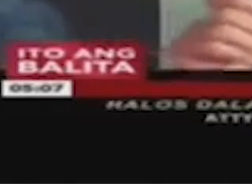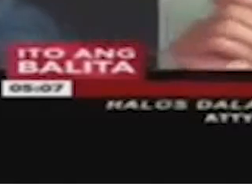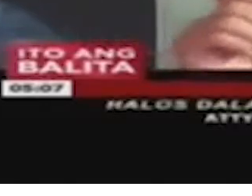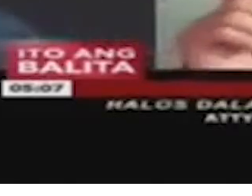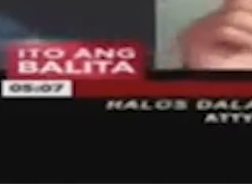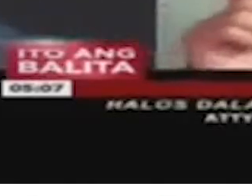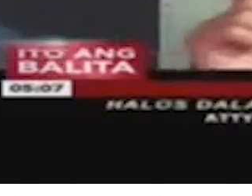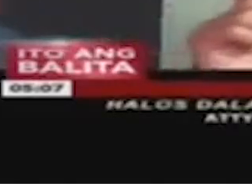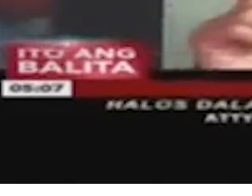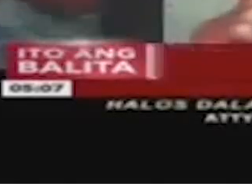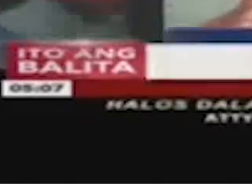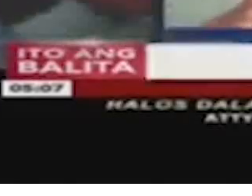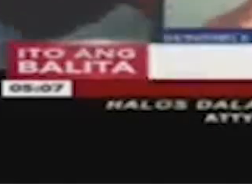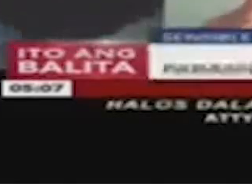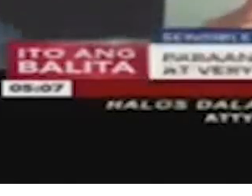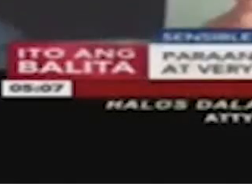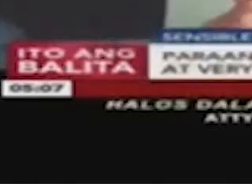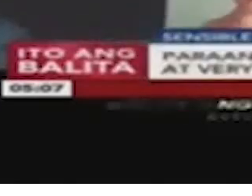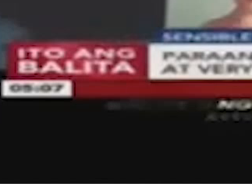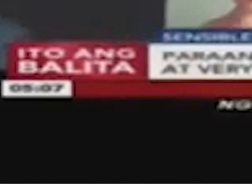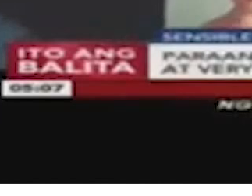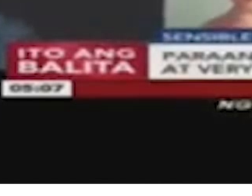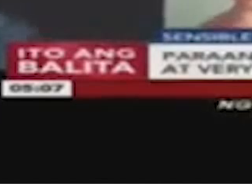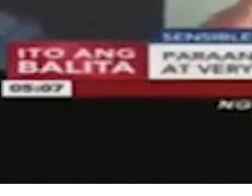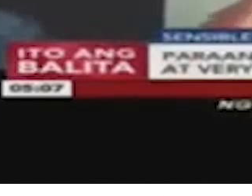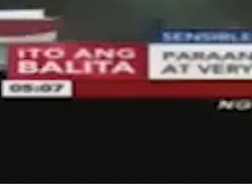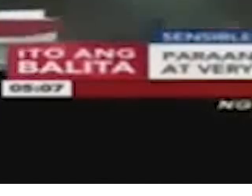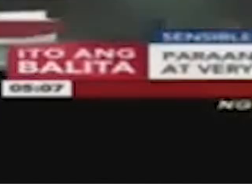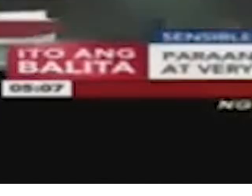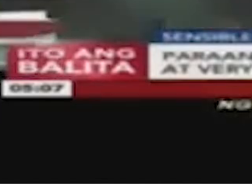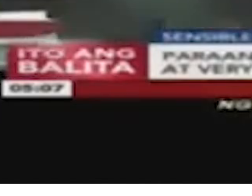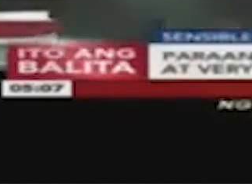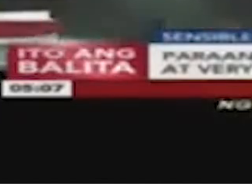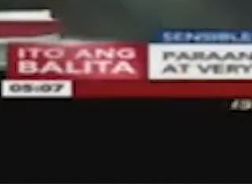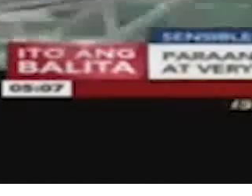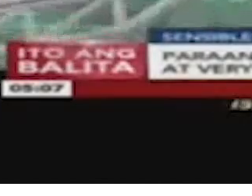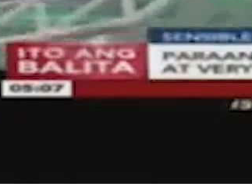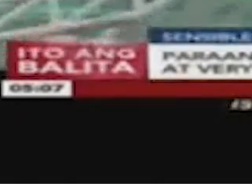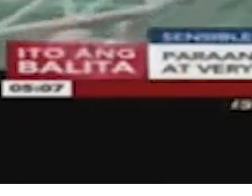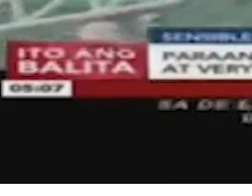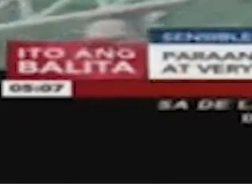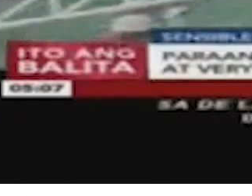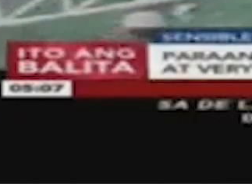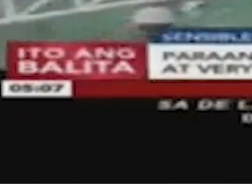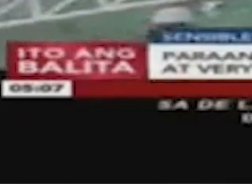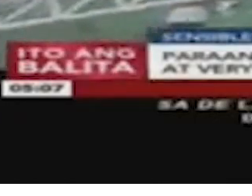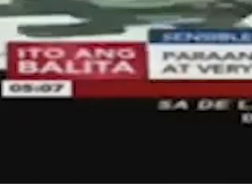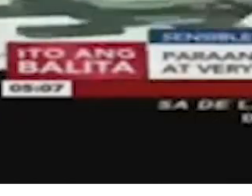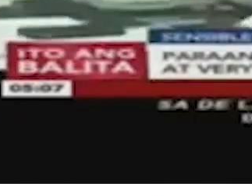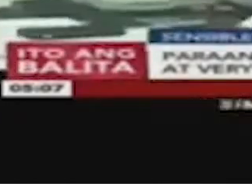Halos dalawang dekada ng tagapagturo ng batas si Attorney Jose Mejia. Isa siyang law professor sa De La Salle University sa